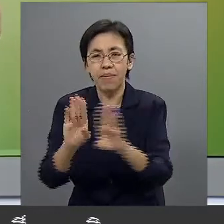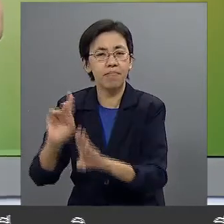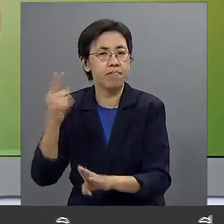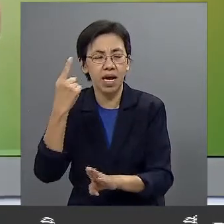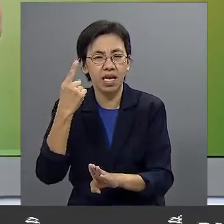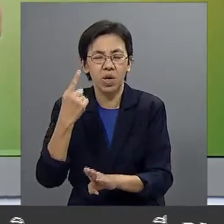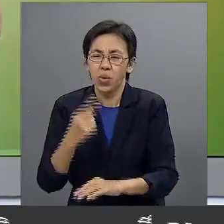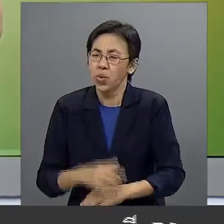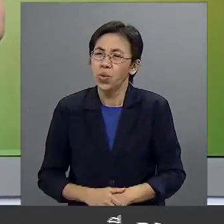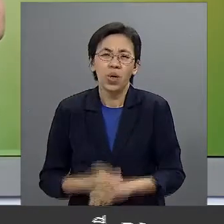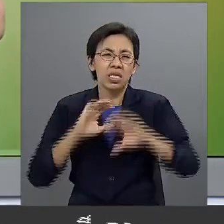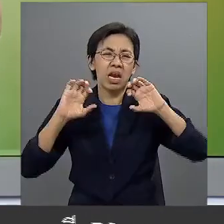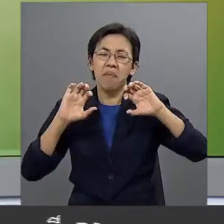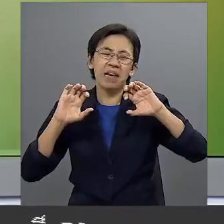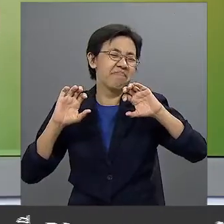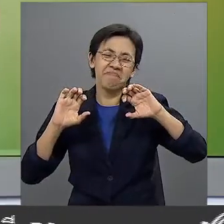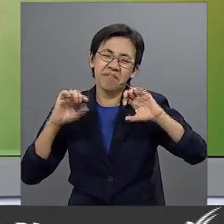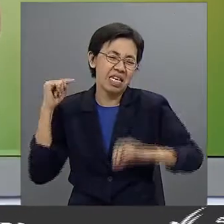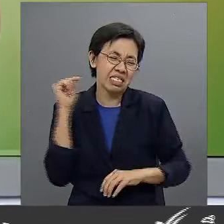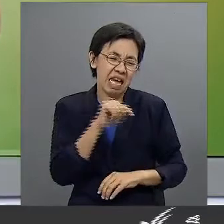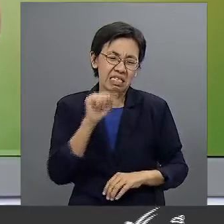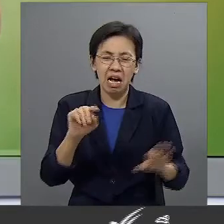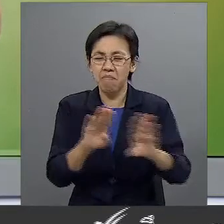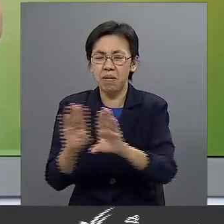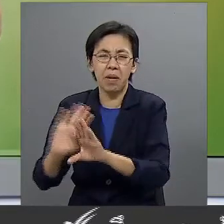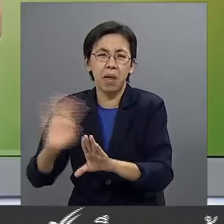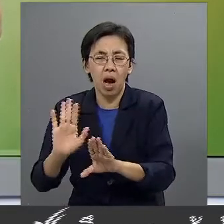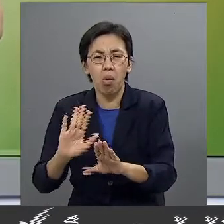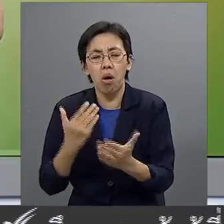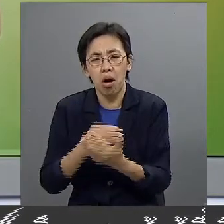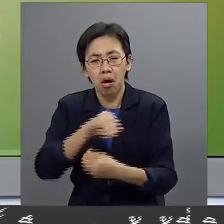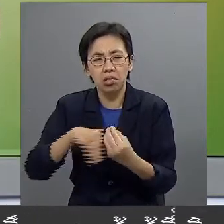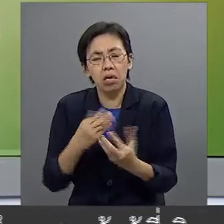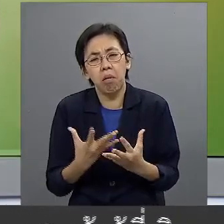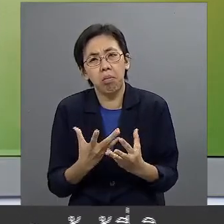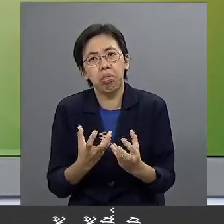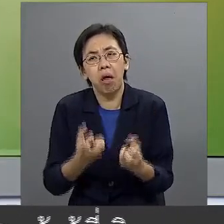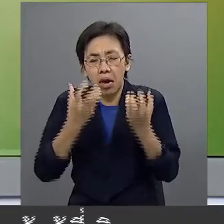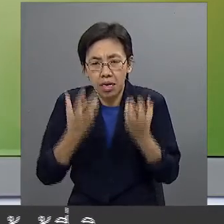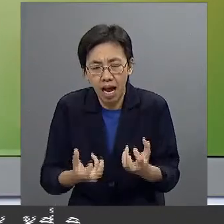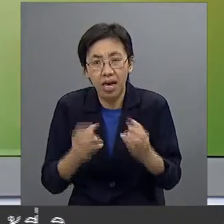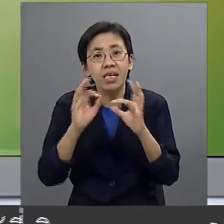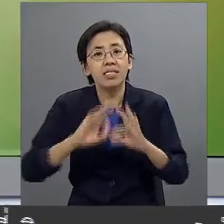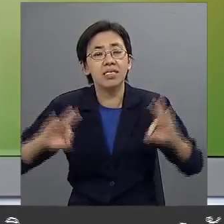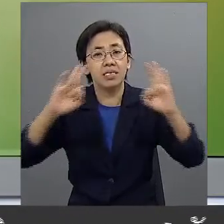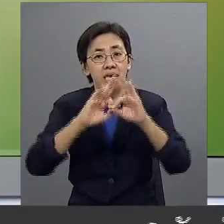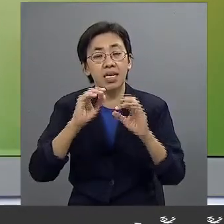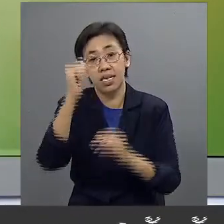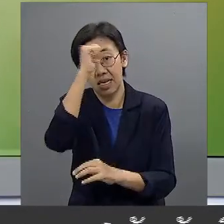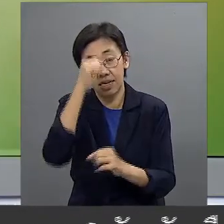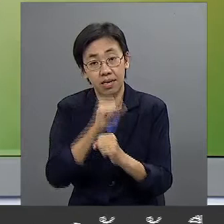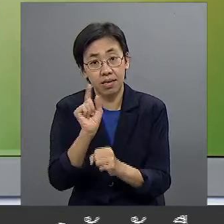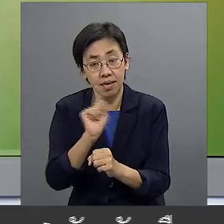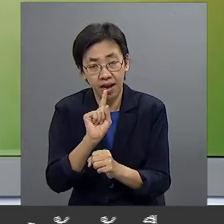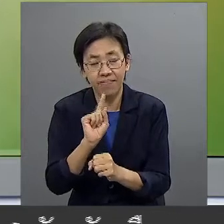รัฐบาลคงไม่เลือกวิธีนี้ค่ะเพราะว่าจะสร้างความเสียหายทางเศรษฐกิจอย่างหนักสิ่งที่ทางการอินเดียทำได้ตอนนี้คือยกระดับ